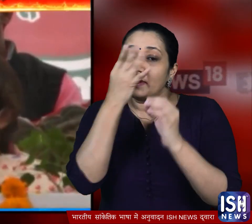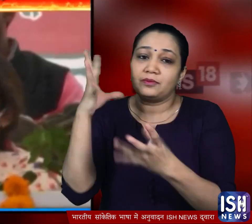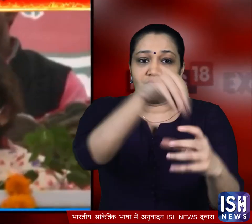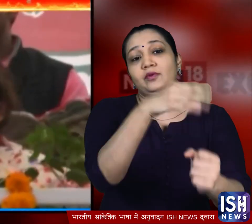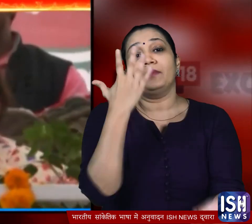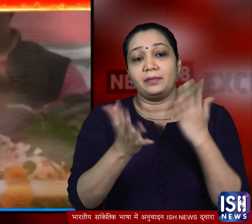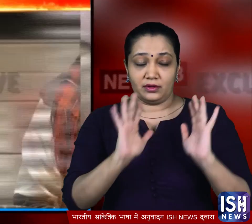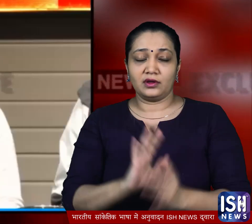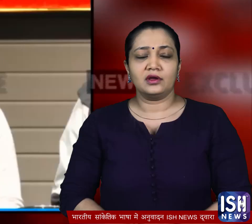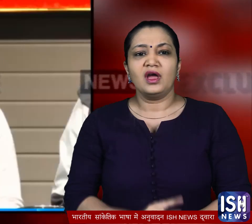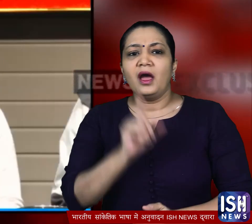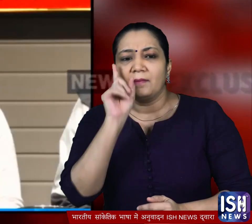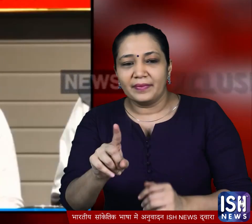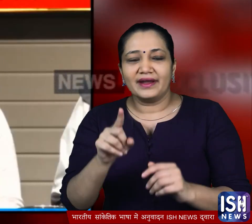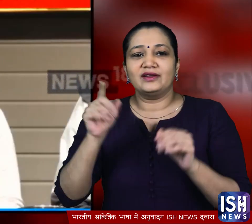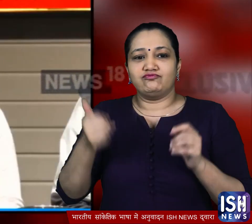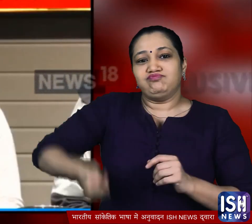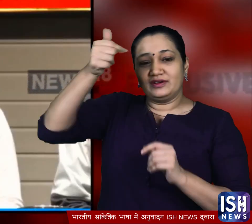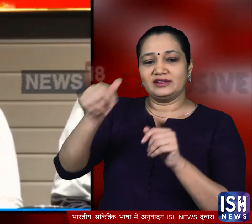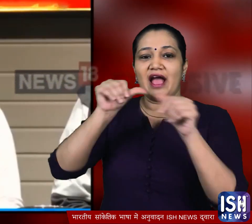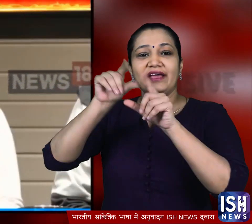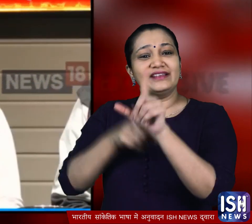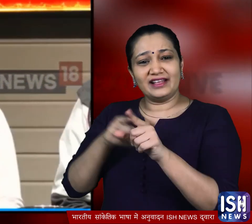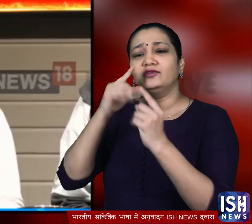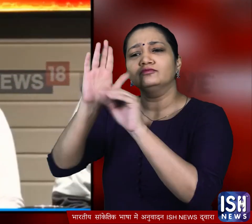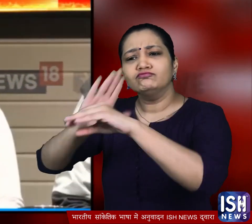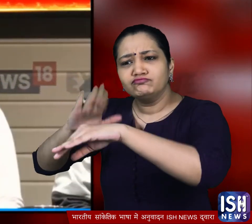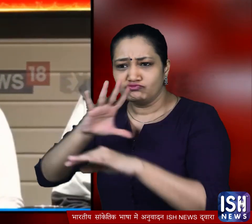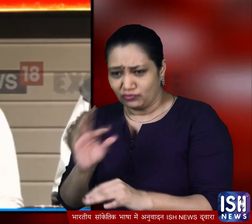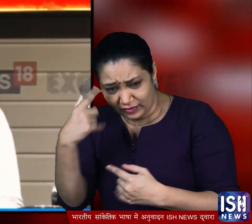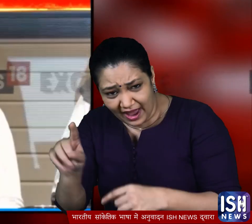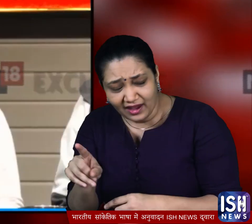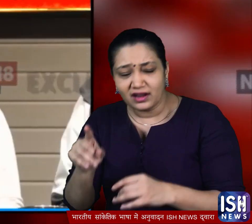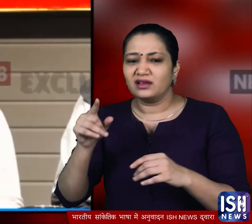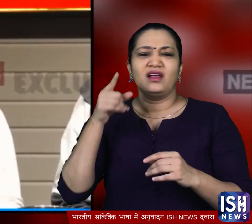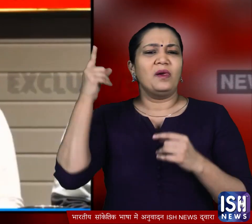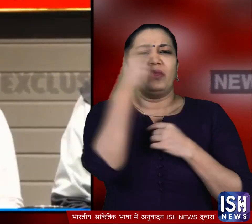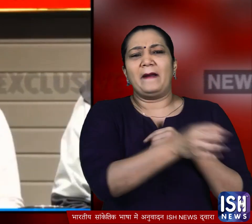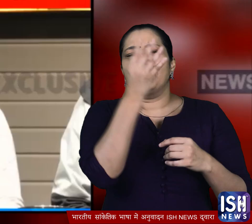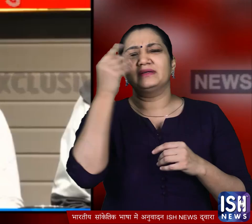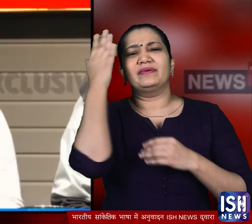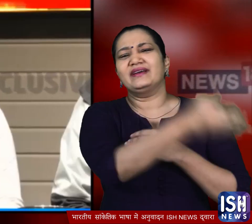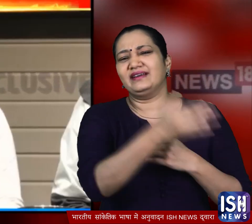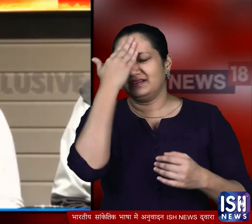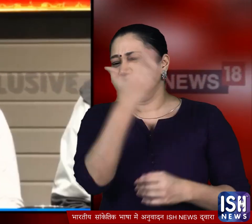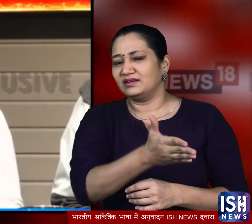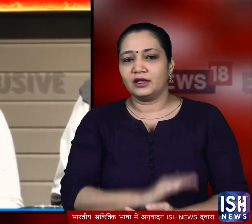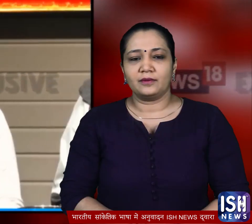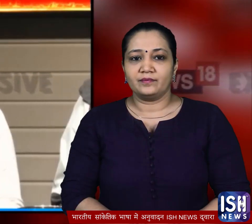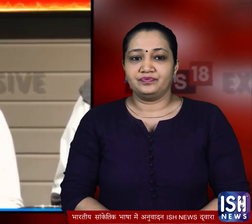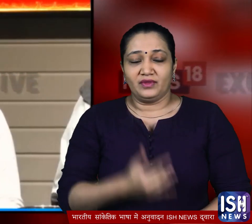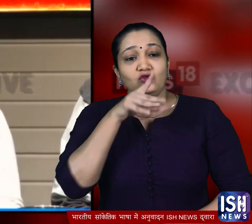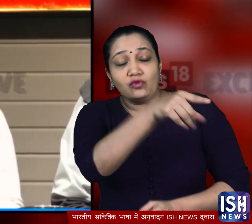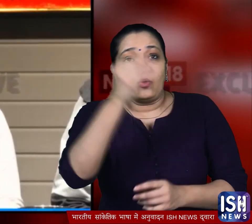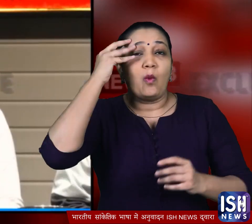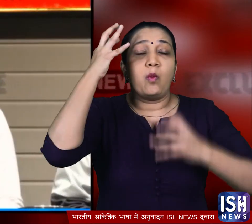का दामन थाम सकती हैं। हालांकि इस बारे में जब पार्टी के अध्यक्ष अखिलेश यादव से सवाल पूछा गया तो उन्होंने बीजेपी पर हमला बोल दिया। मुझे इस बात